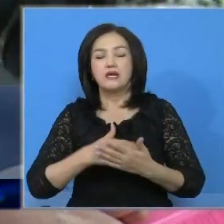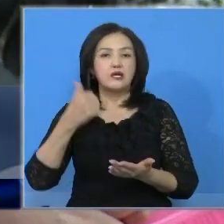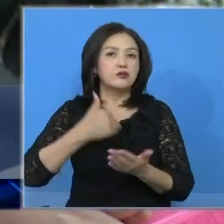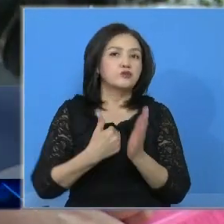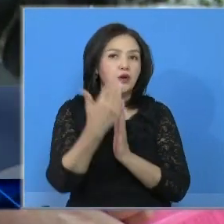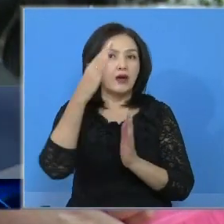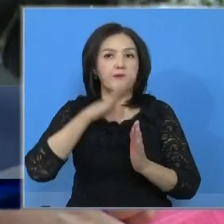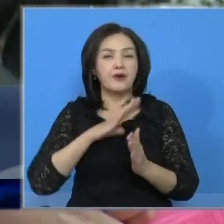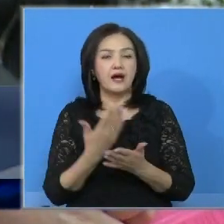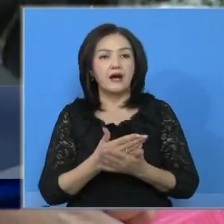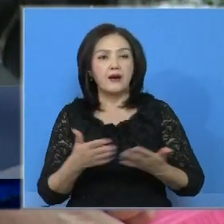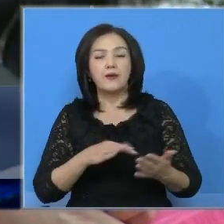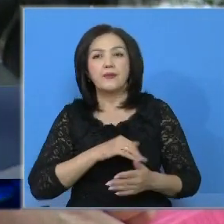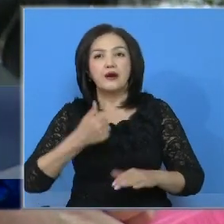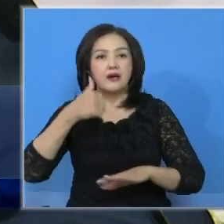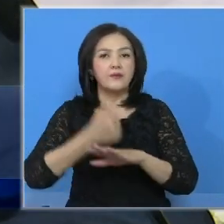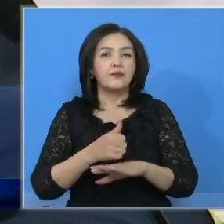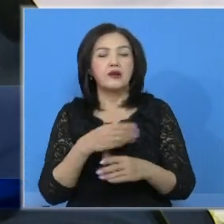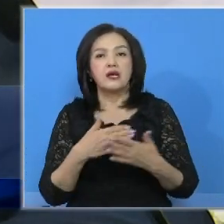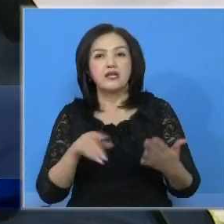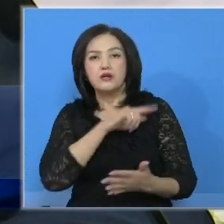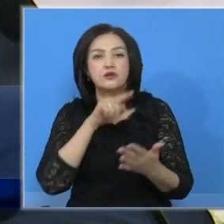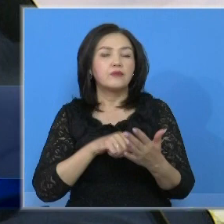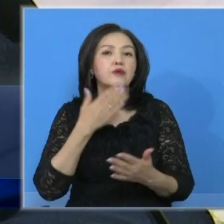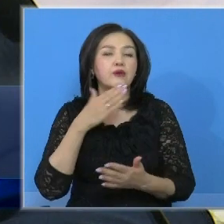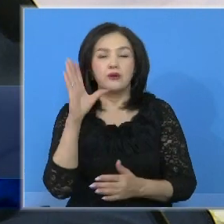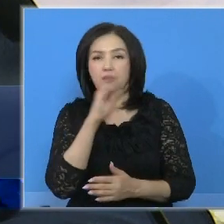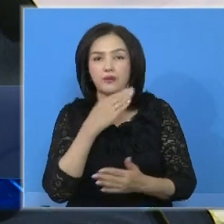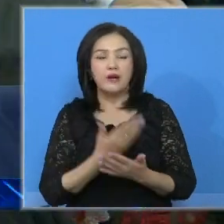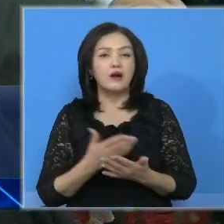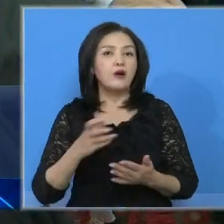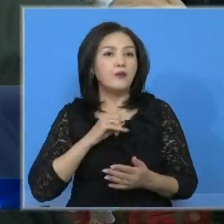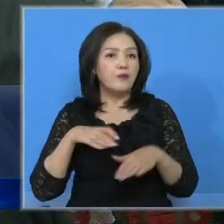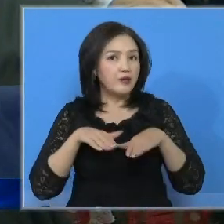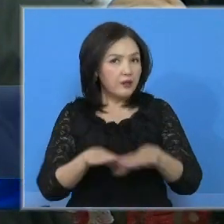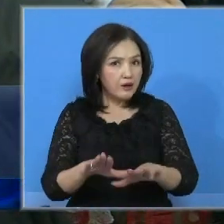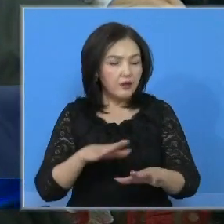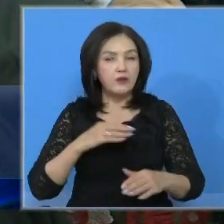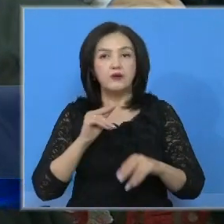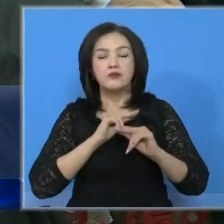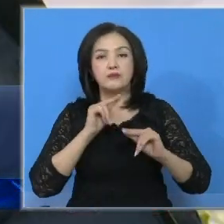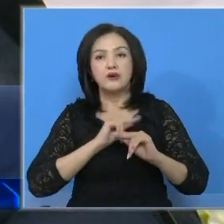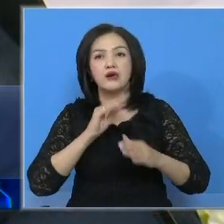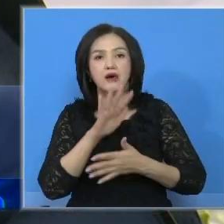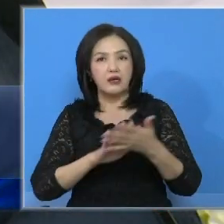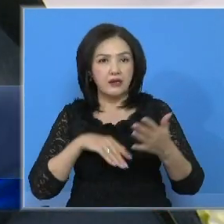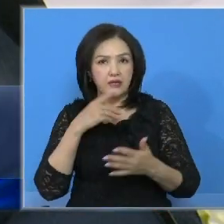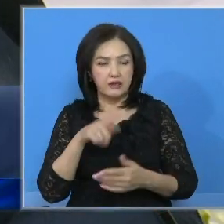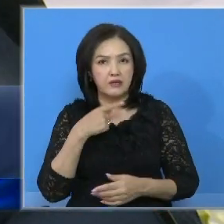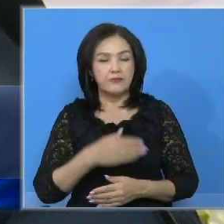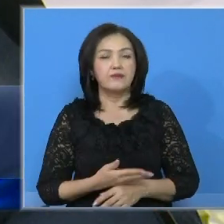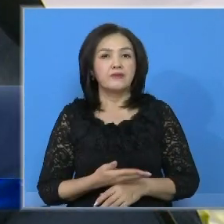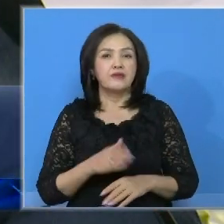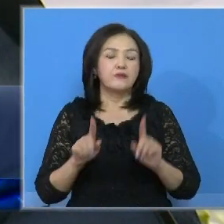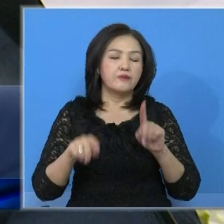Олар аймақ басшысына бірқатар сұрақ қойып үлгерді. Облыс әкімі болса көтерілген мәселелерді шешу үшін жұмыс жалғасады деді. Арасында